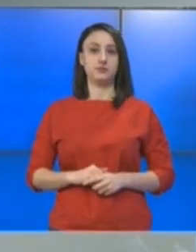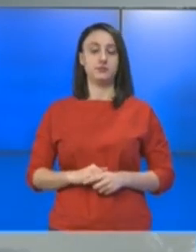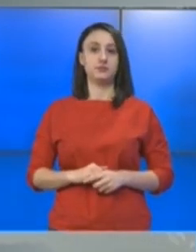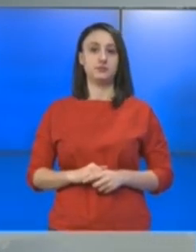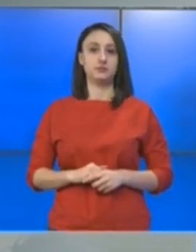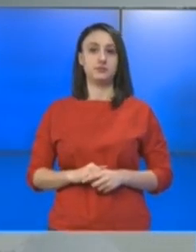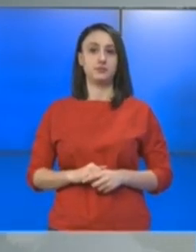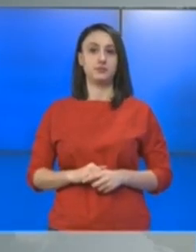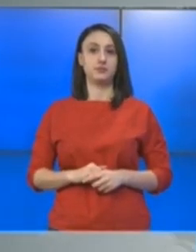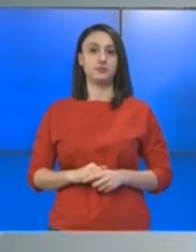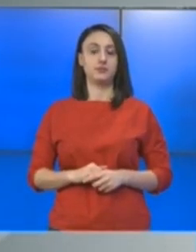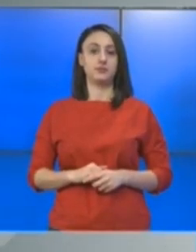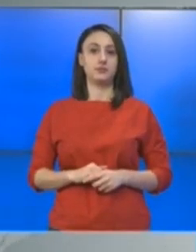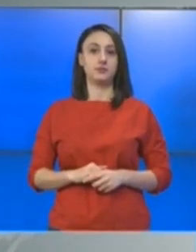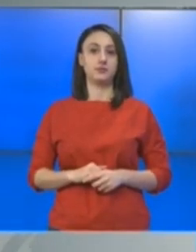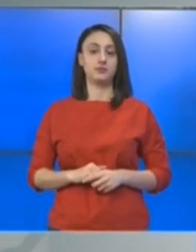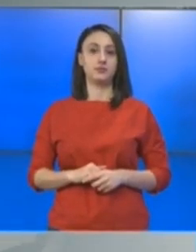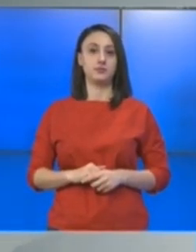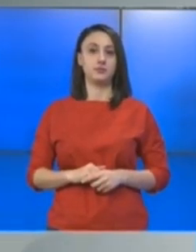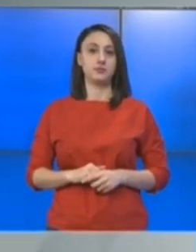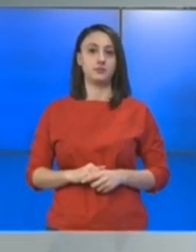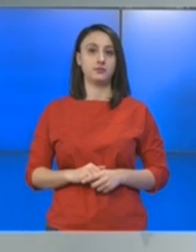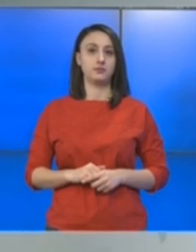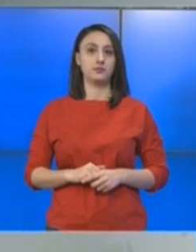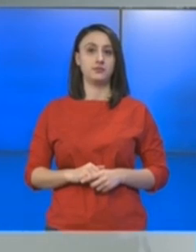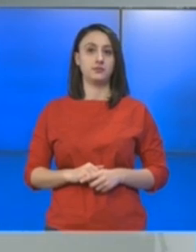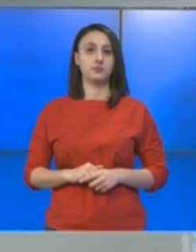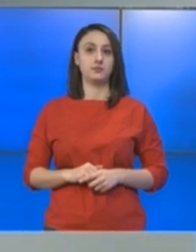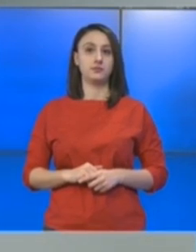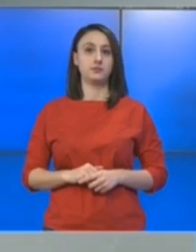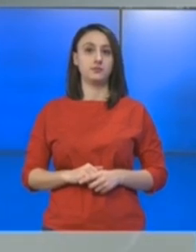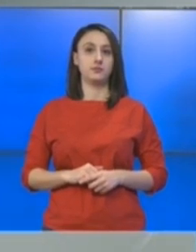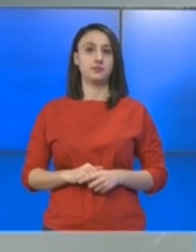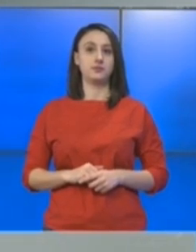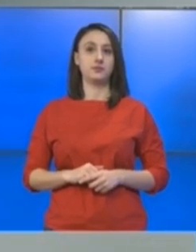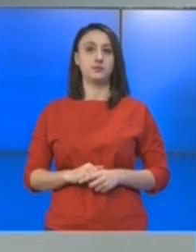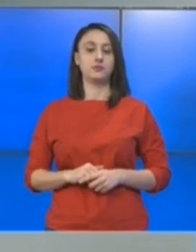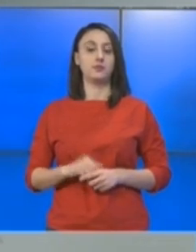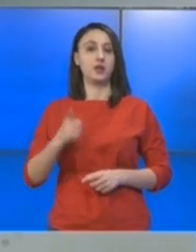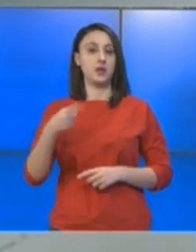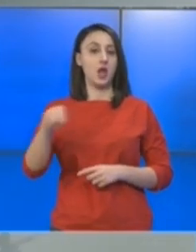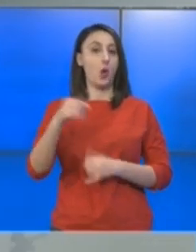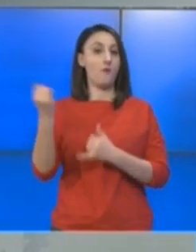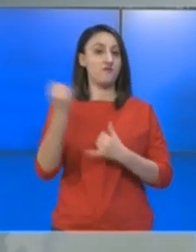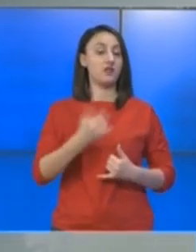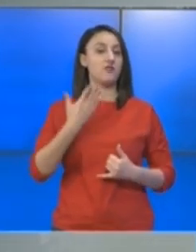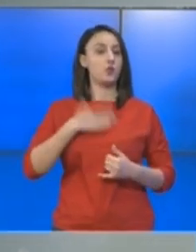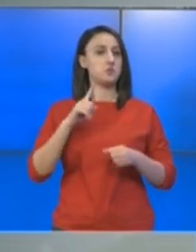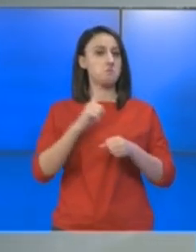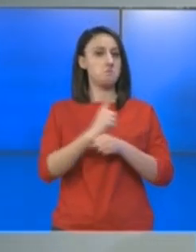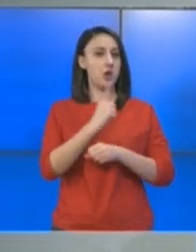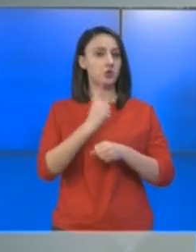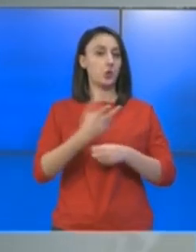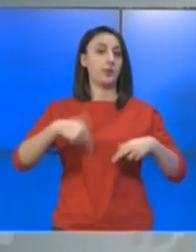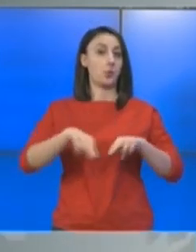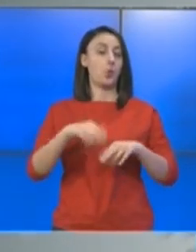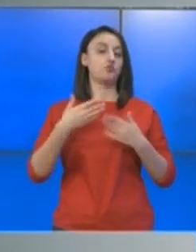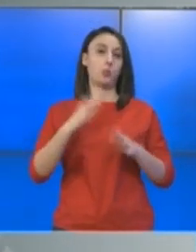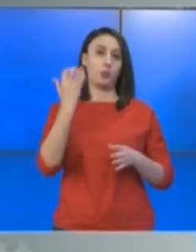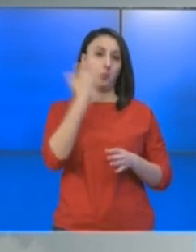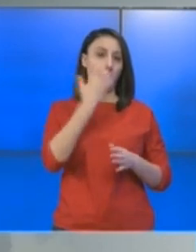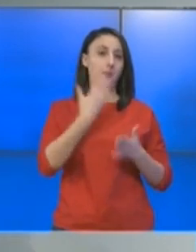Au venit au venit ăștia vopsești bate joc de noi În plus au început să se plângă